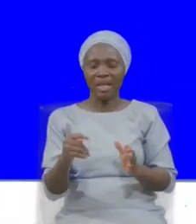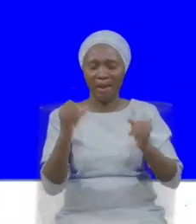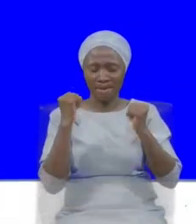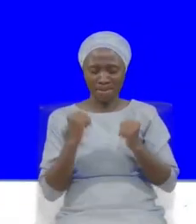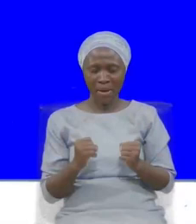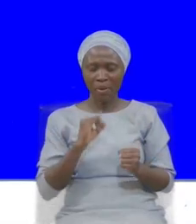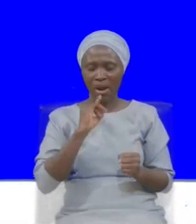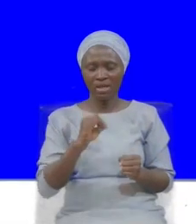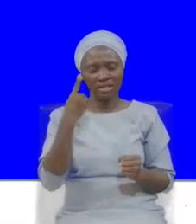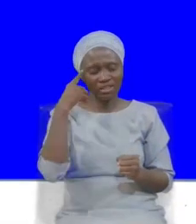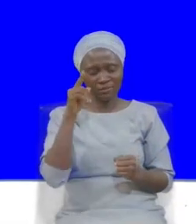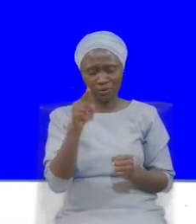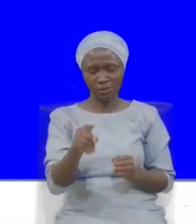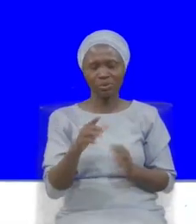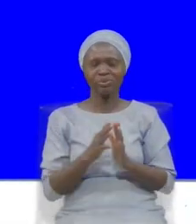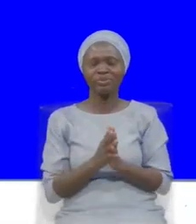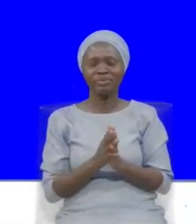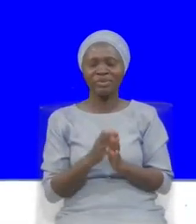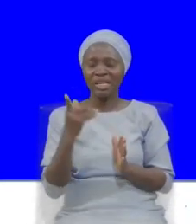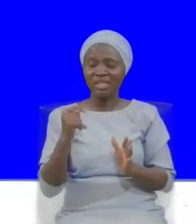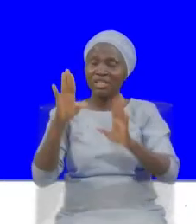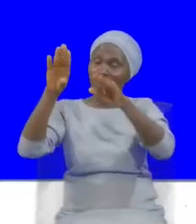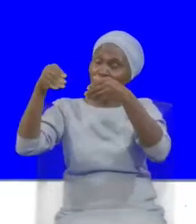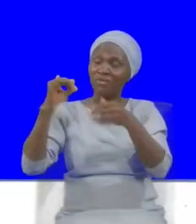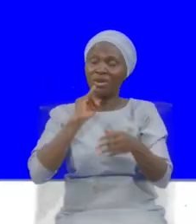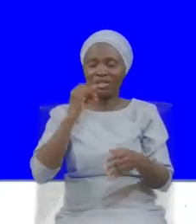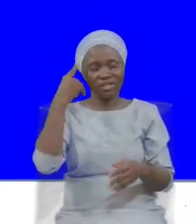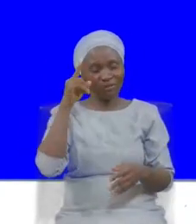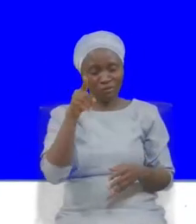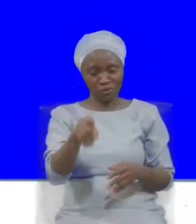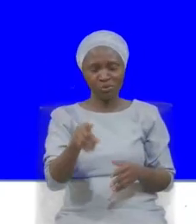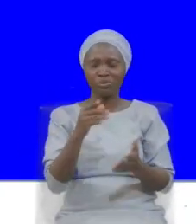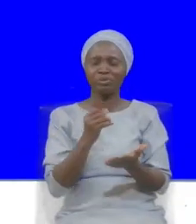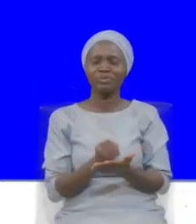La puissance est pour vous. Les provisions sont pour vous.